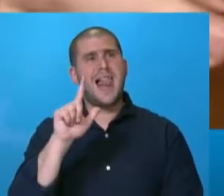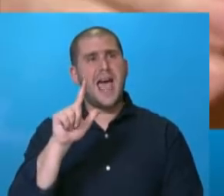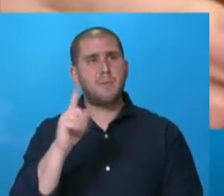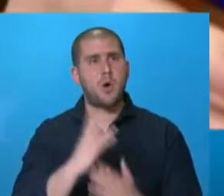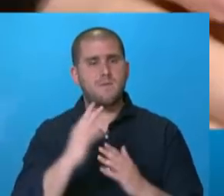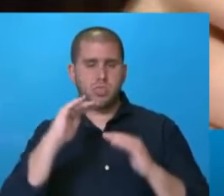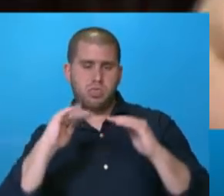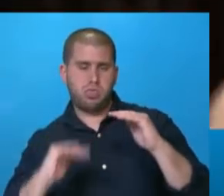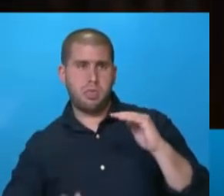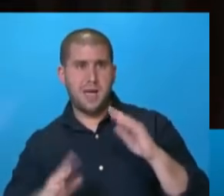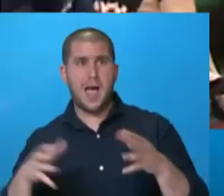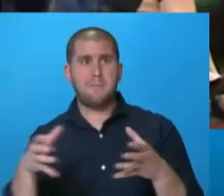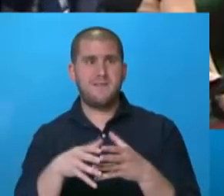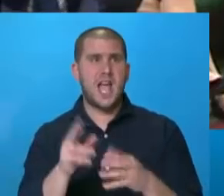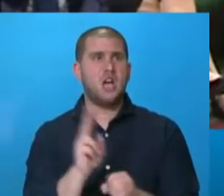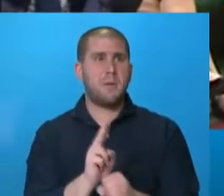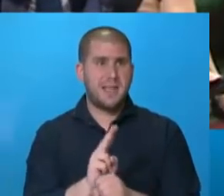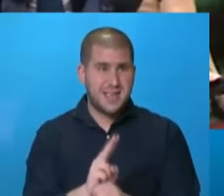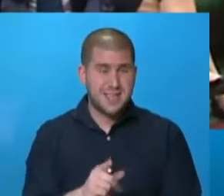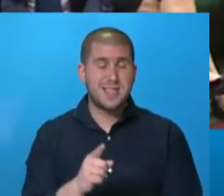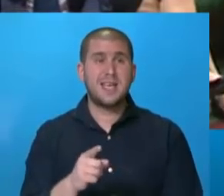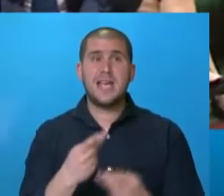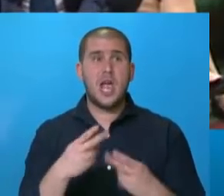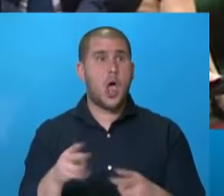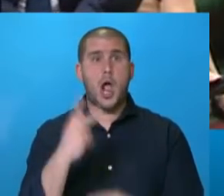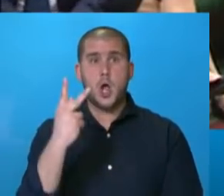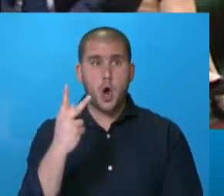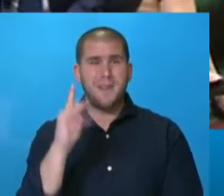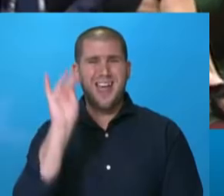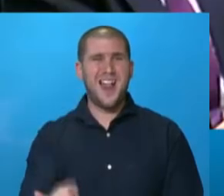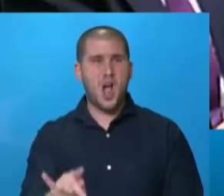בסקרים מאחורי המפלגה השמרנית. חוסר היכולת של קורבין לגנות